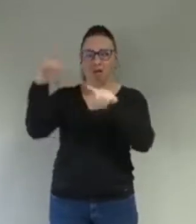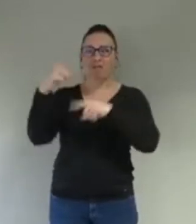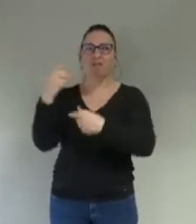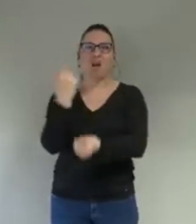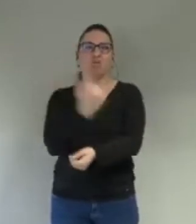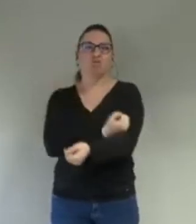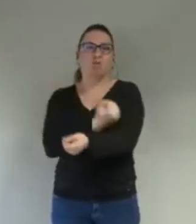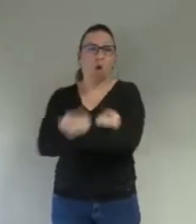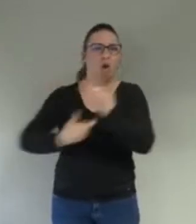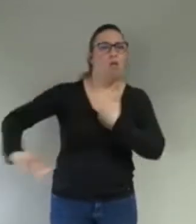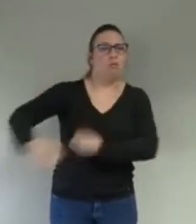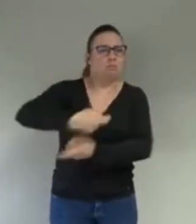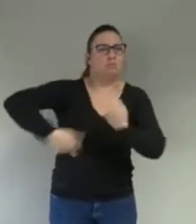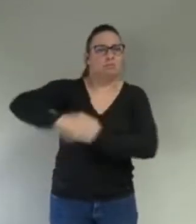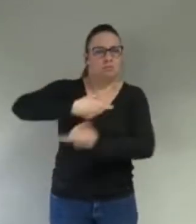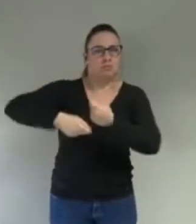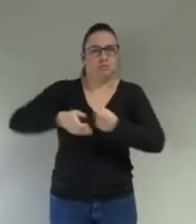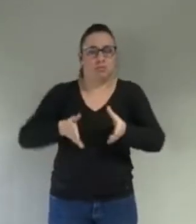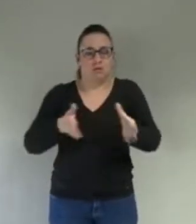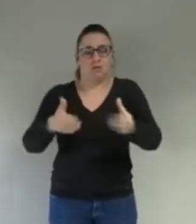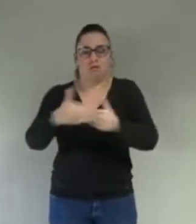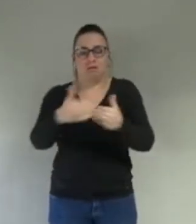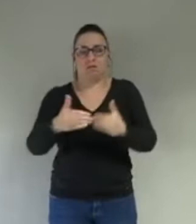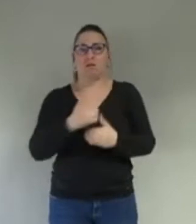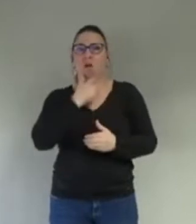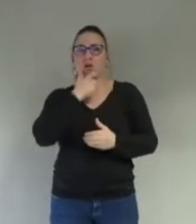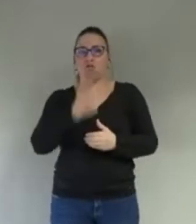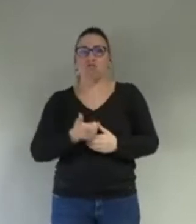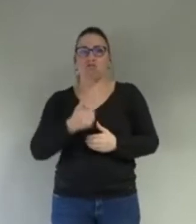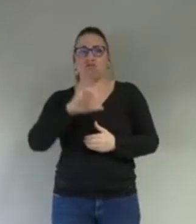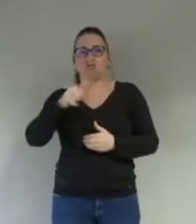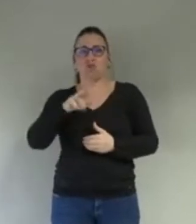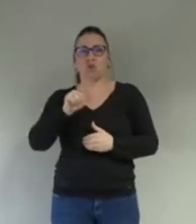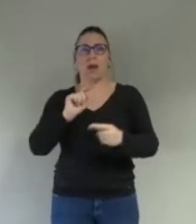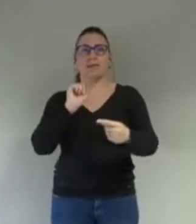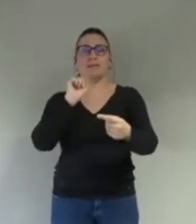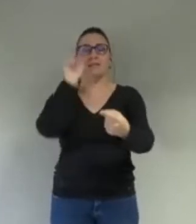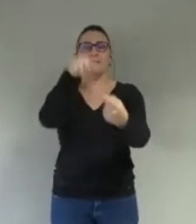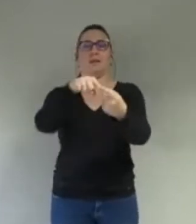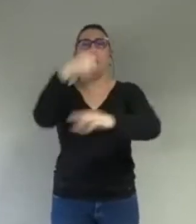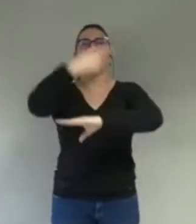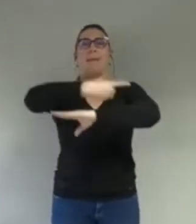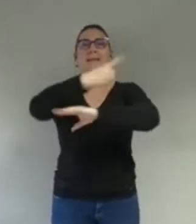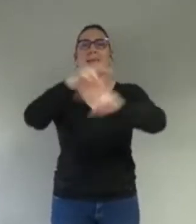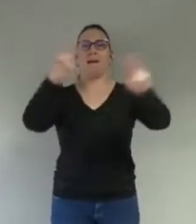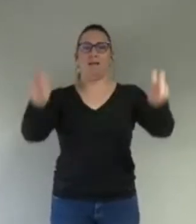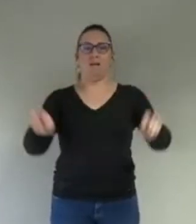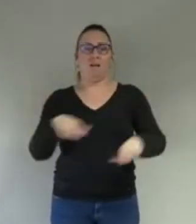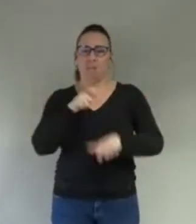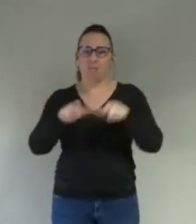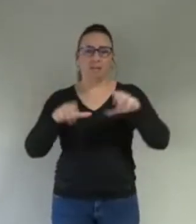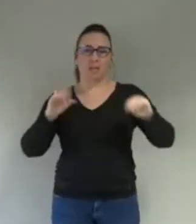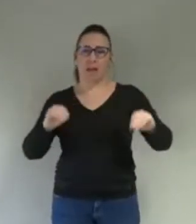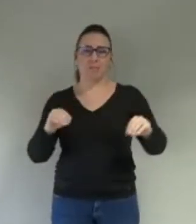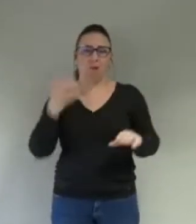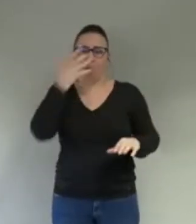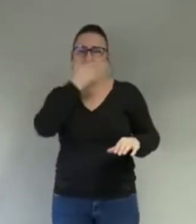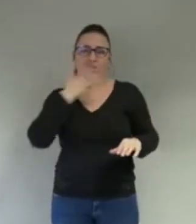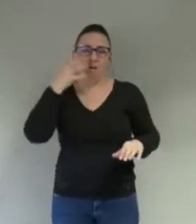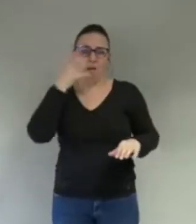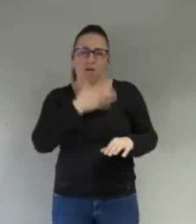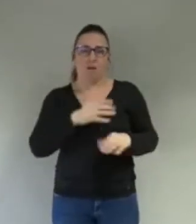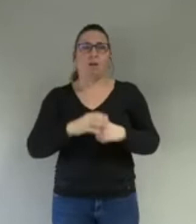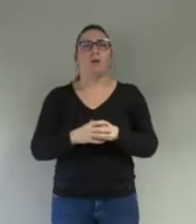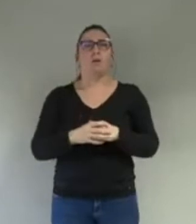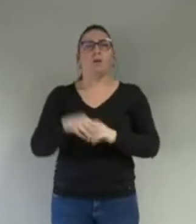drogue sur la portion qui va du cours Jean Jaurès à la Barrière et qui gangrène la vie des riverains. Votre adjointe à la